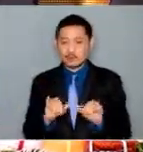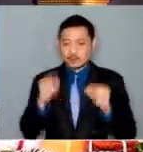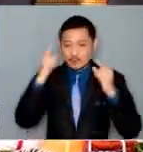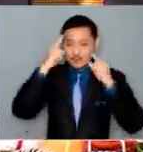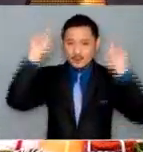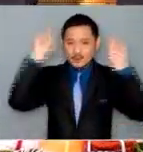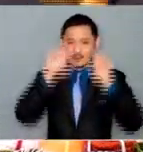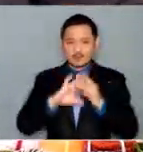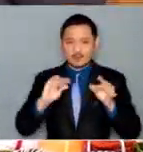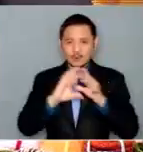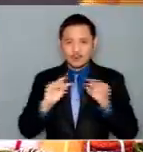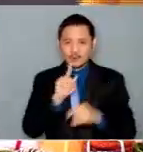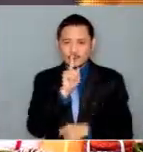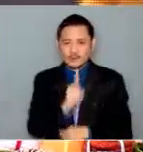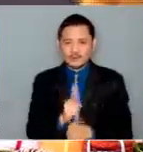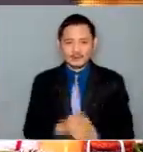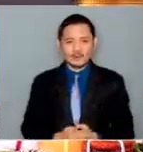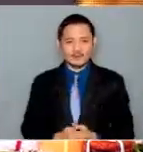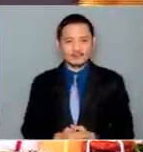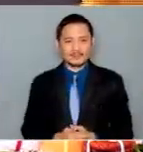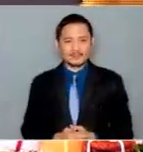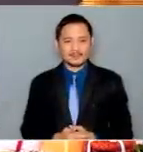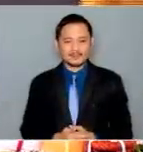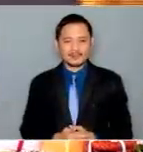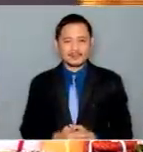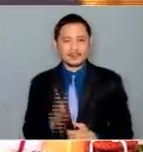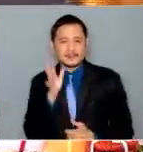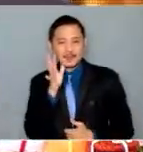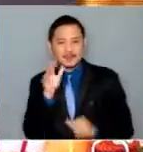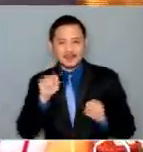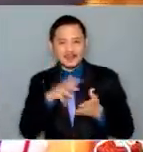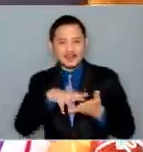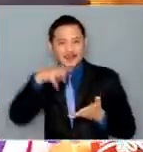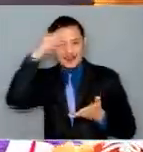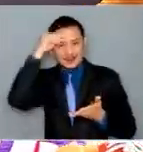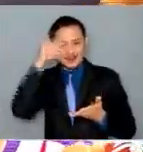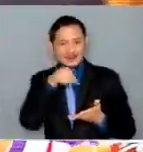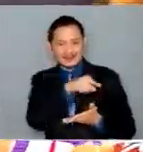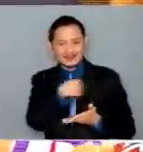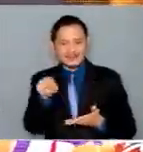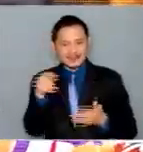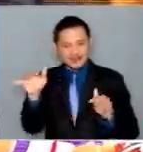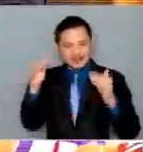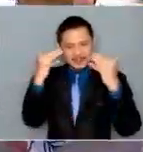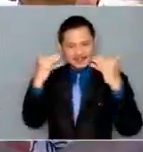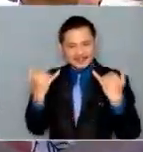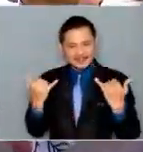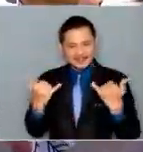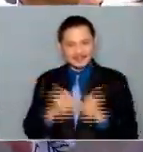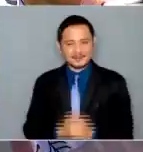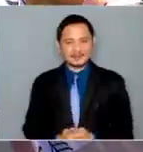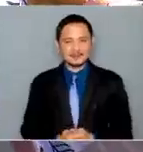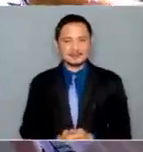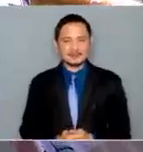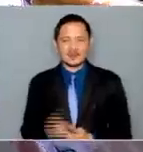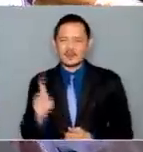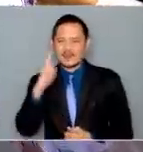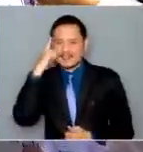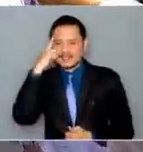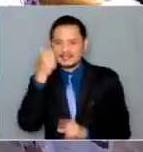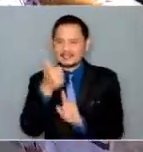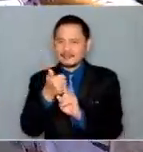talagang matutunan din ang ating mga nanay na nakikinig dyan. Ayun na nga, bakit ba naisipan mo, Doc, from being a